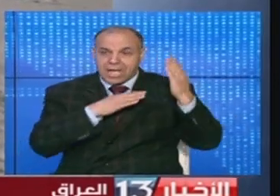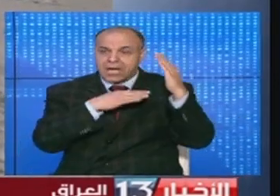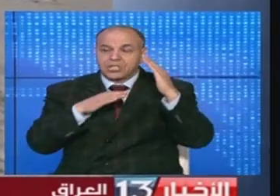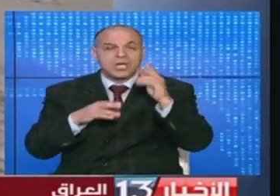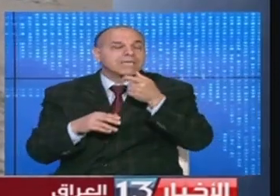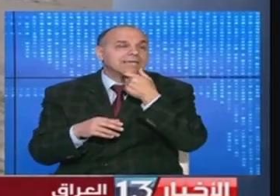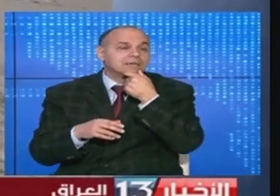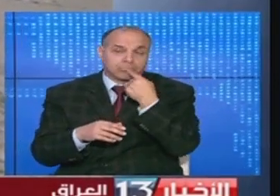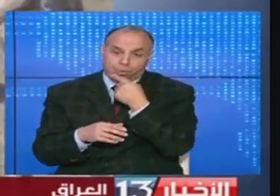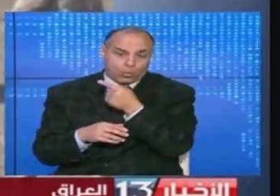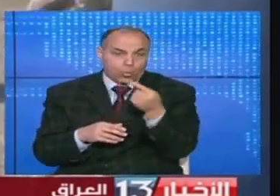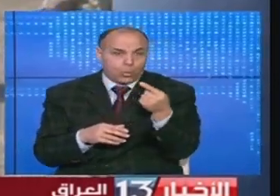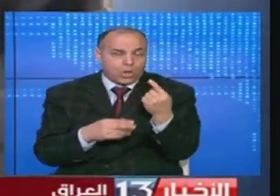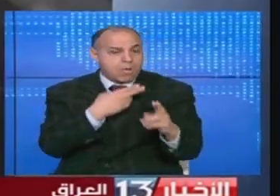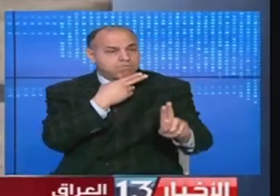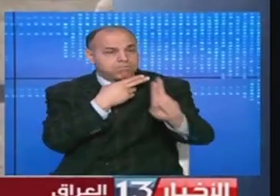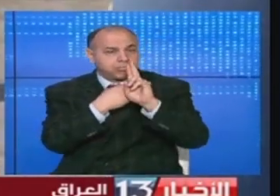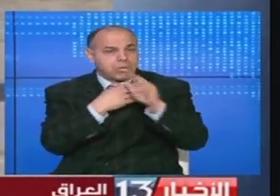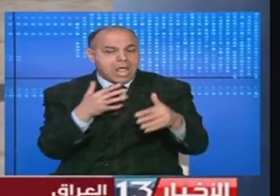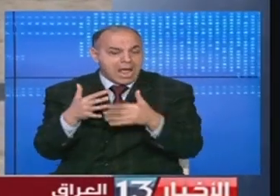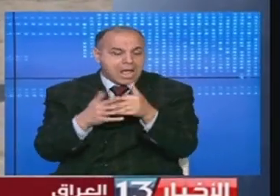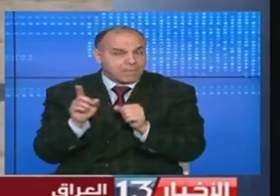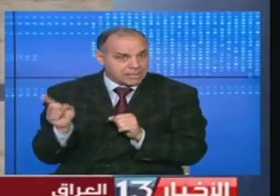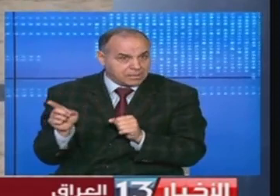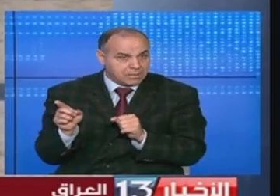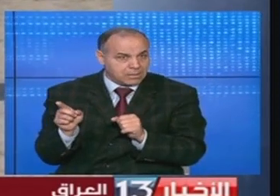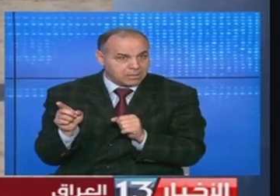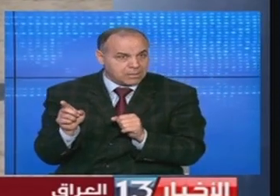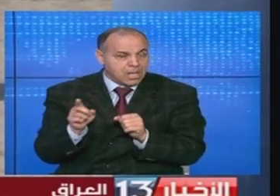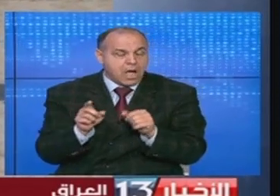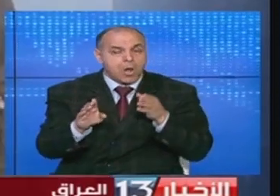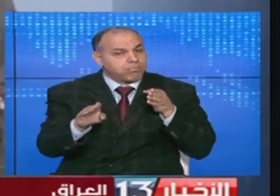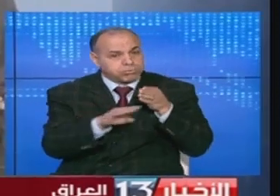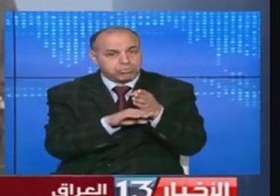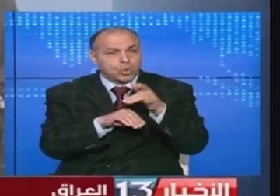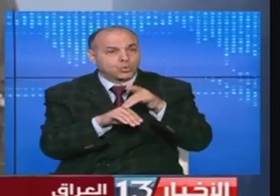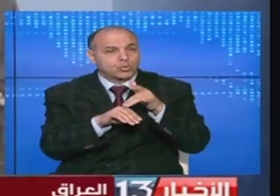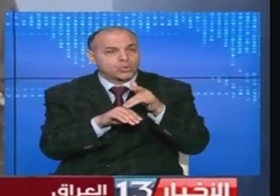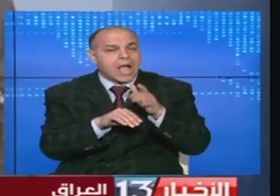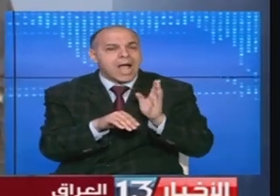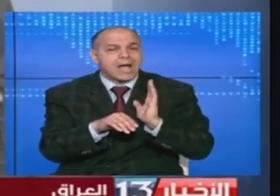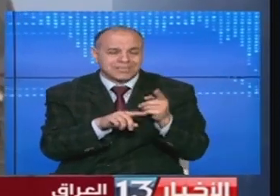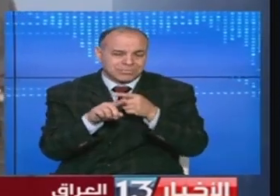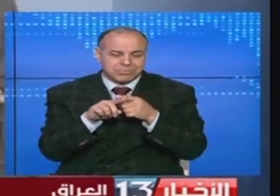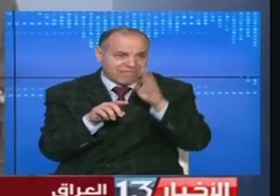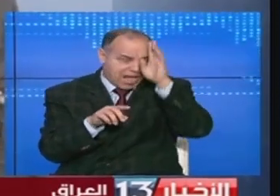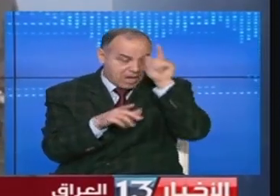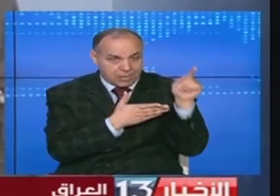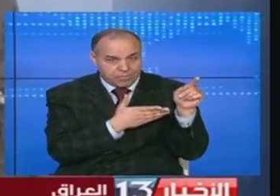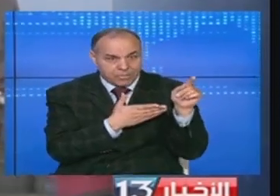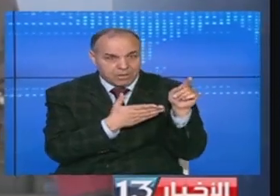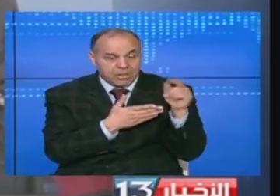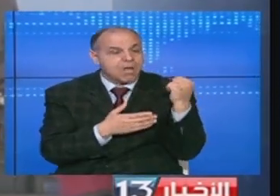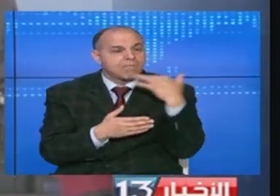البريطاني دومينيك راب ان الرد الذي قادته الولايات المتحده على هجوم تعرضت له قوات التحالف في العراق كان